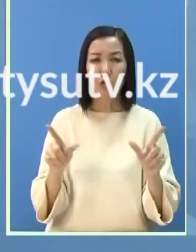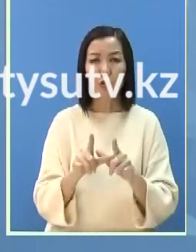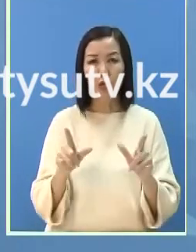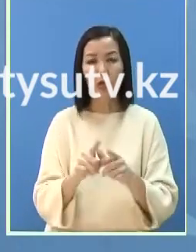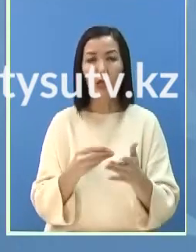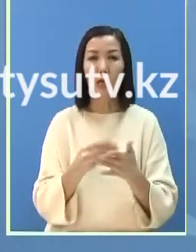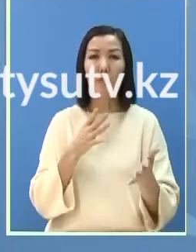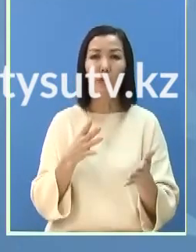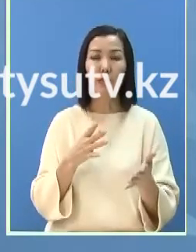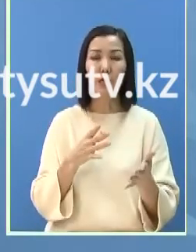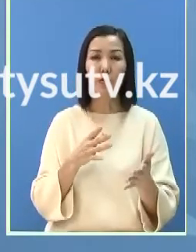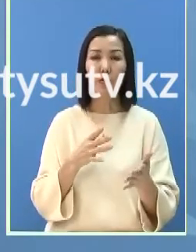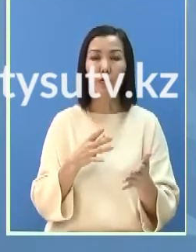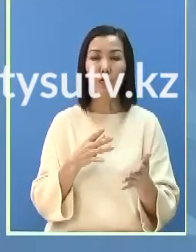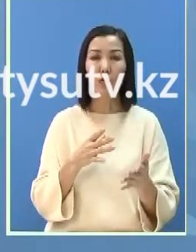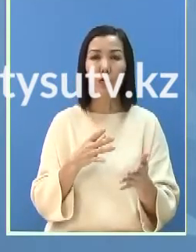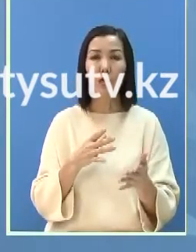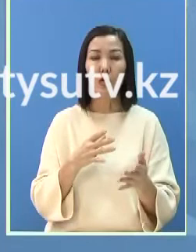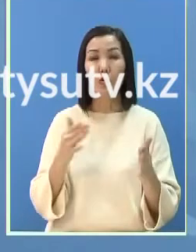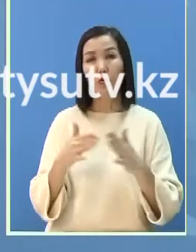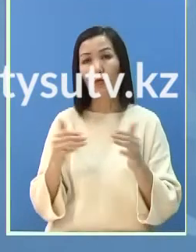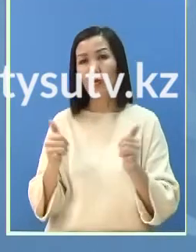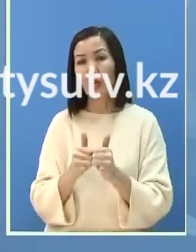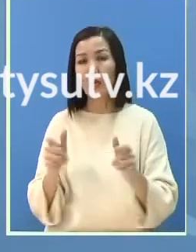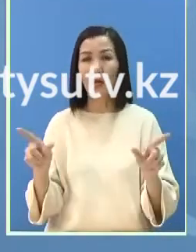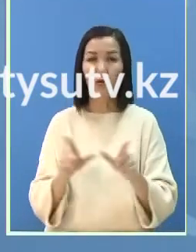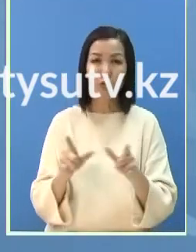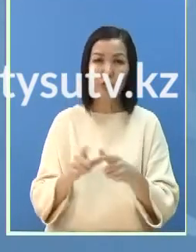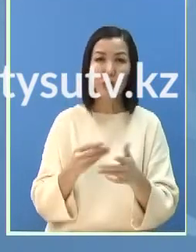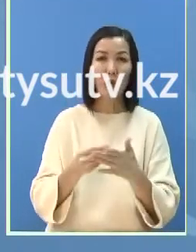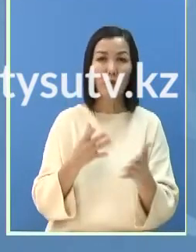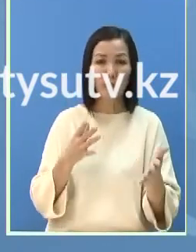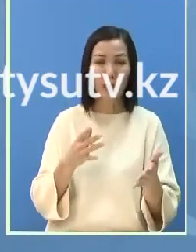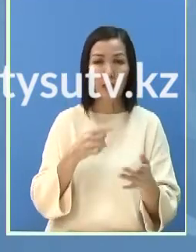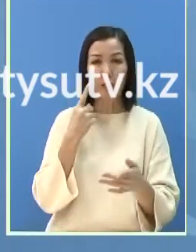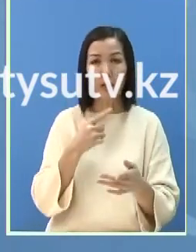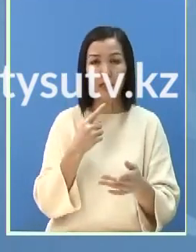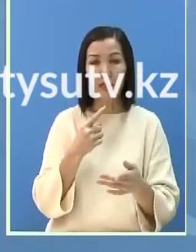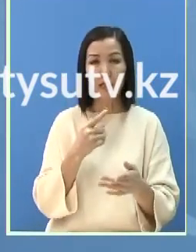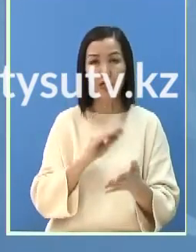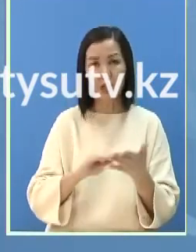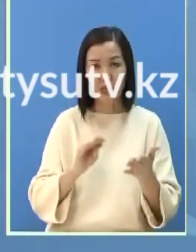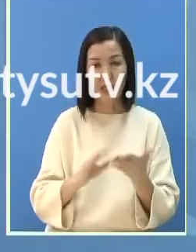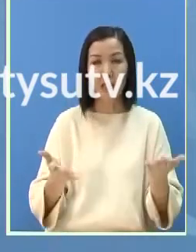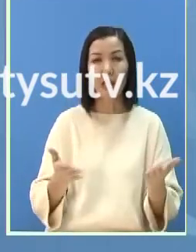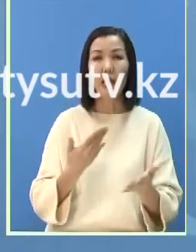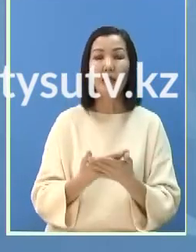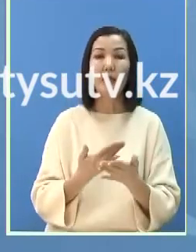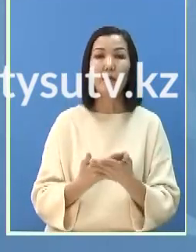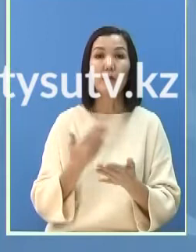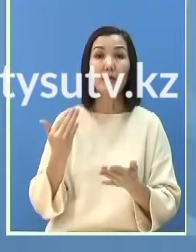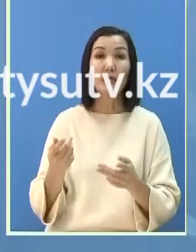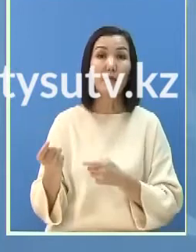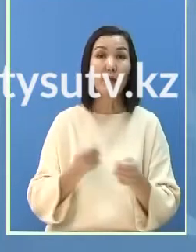негізсіз көтеріліп жатқан туралы азаматтар жазып жатыр, айтып жатыр. Жалпы азық-түлік бағасы сіздердің басқарма